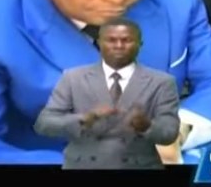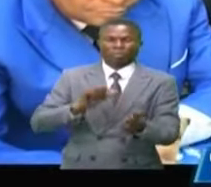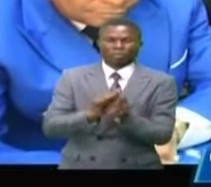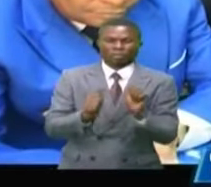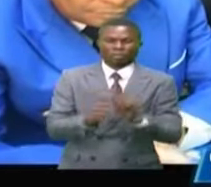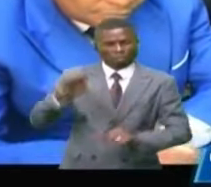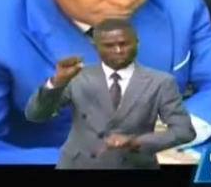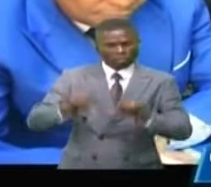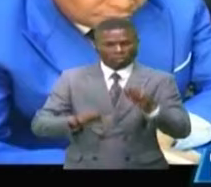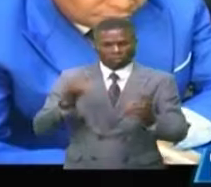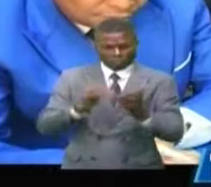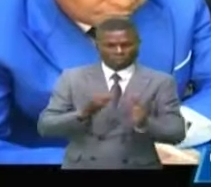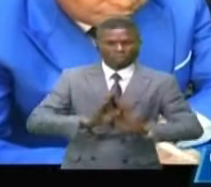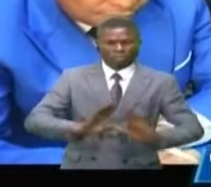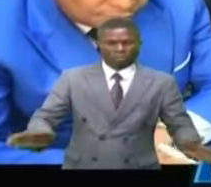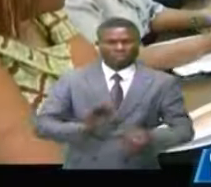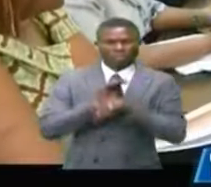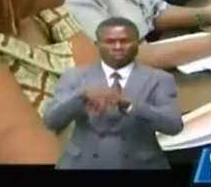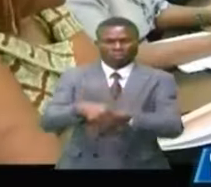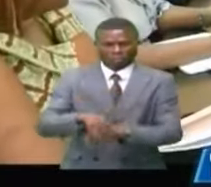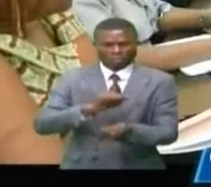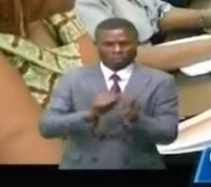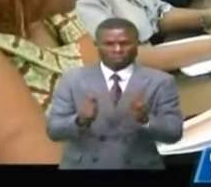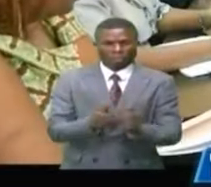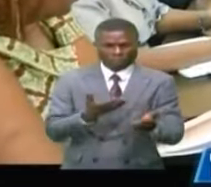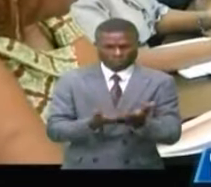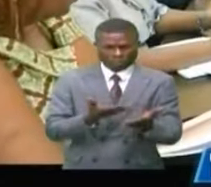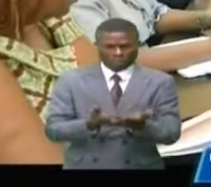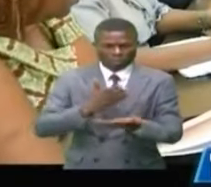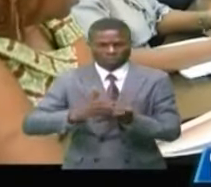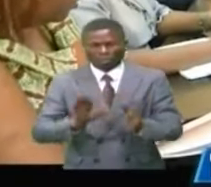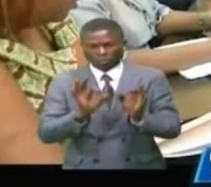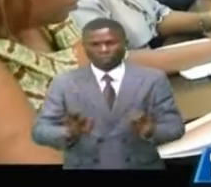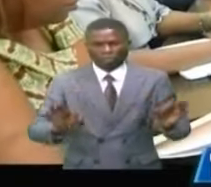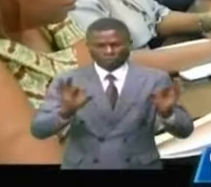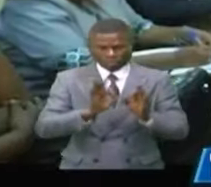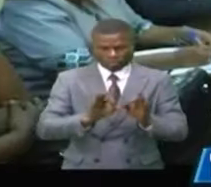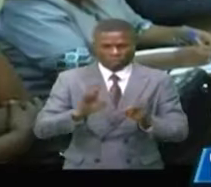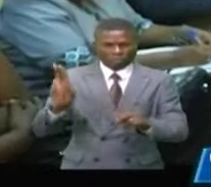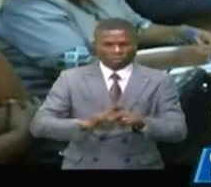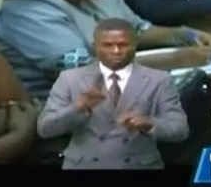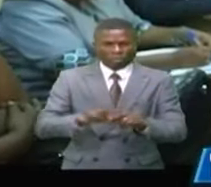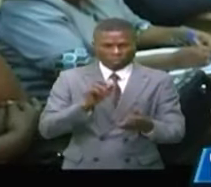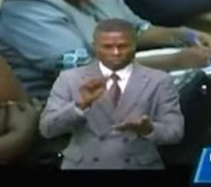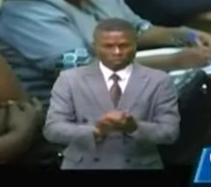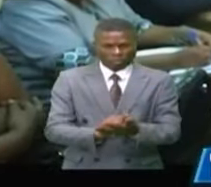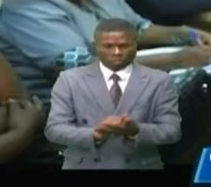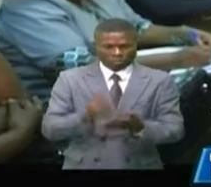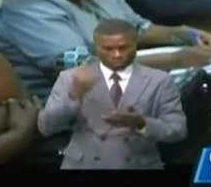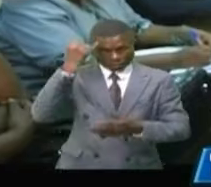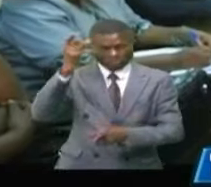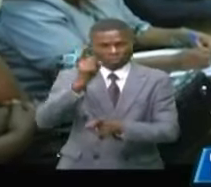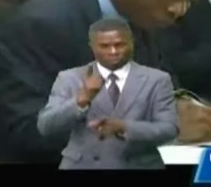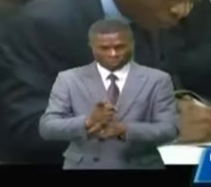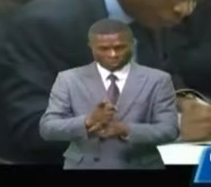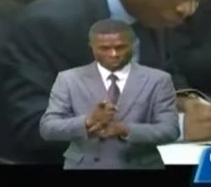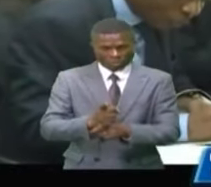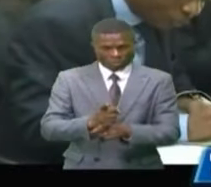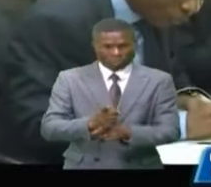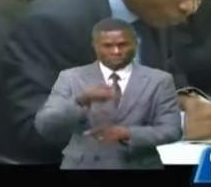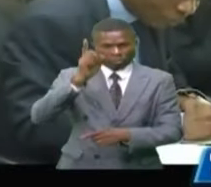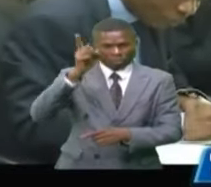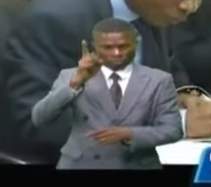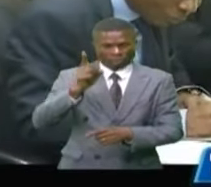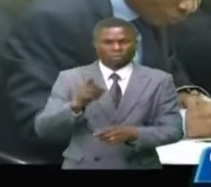en capacité d'être impliqués dans cette nouvelle phase cruciale de mise en œuvre. C'est le sens à donner à cette